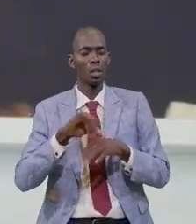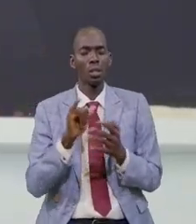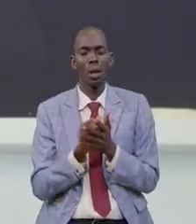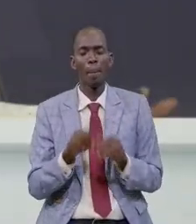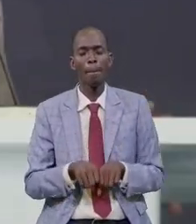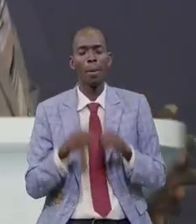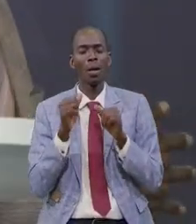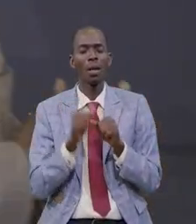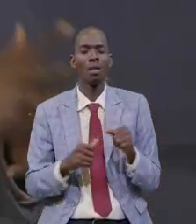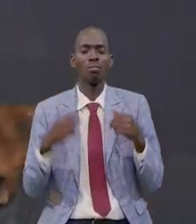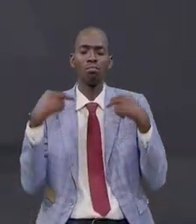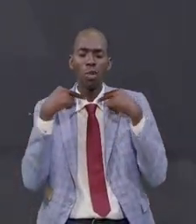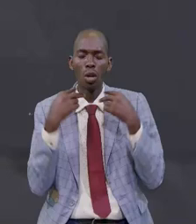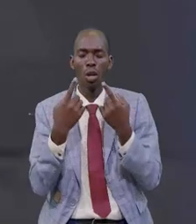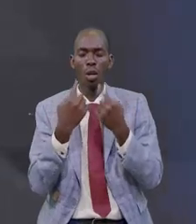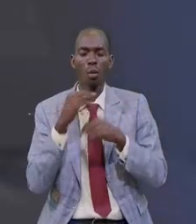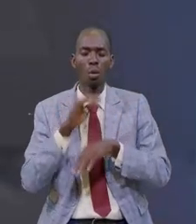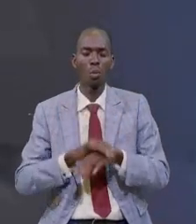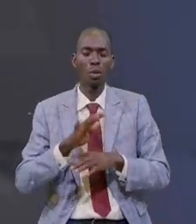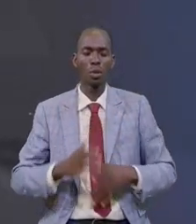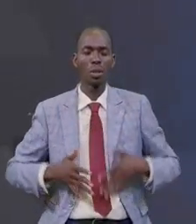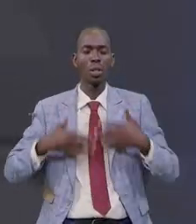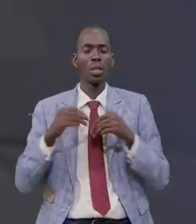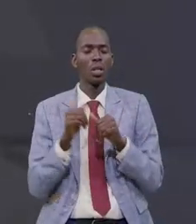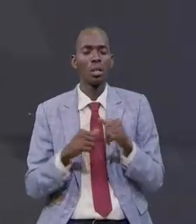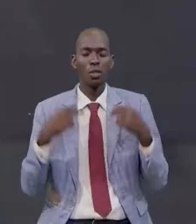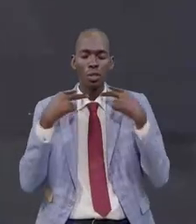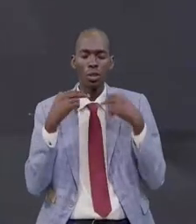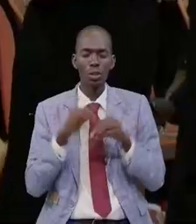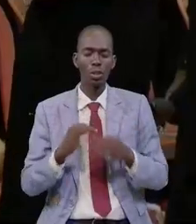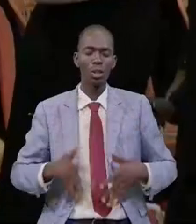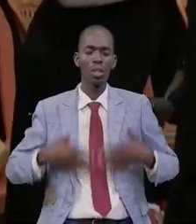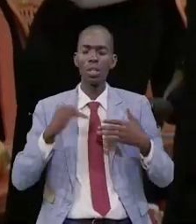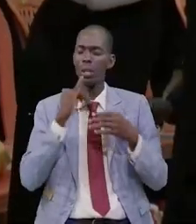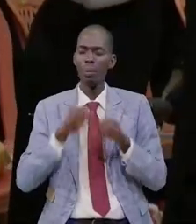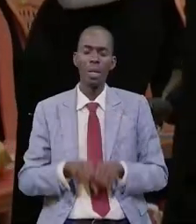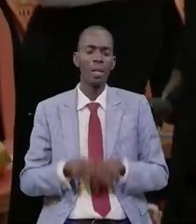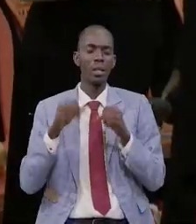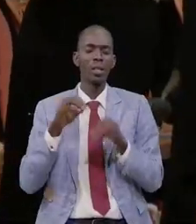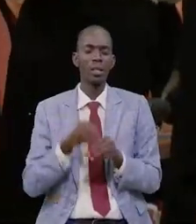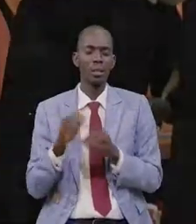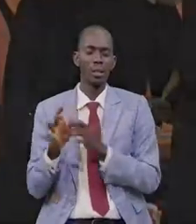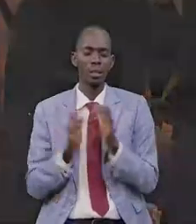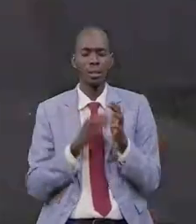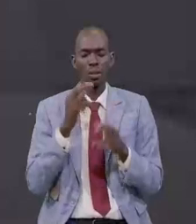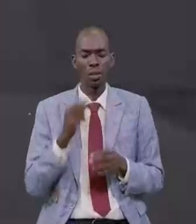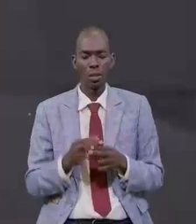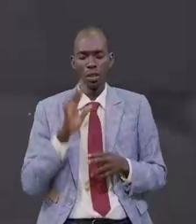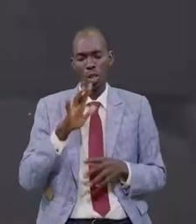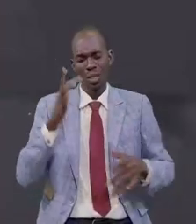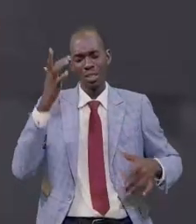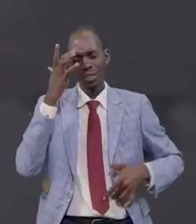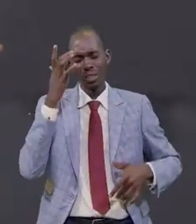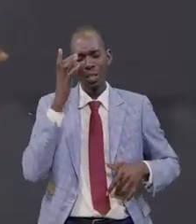brise tous les jours vienne sur votre vie et toujours de votre vie est brisé maintenant vos